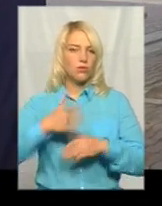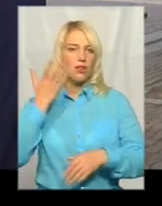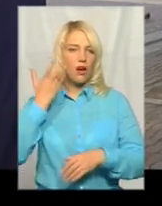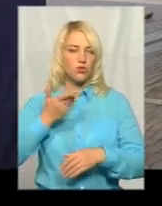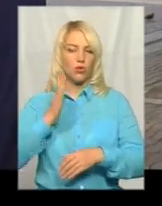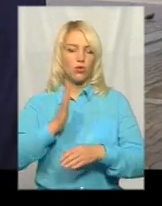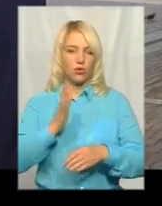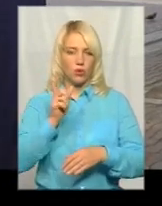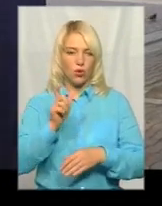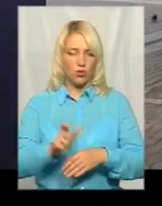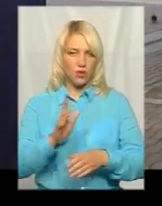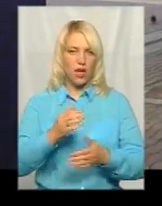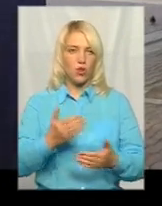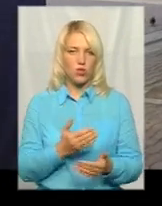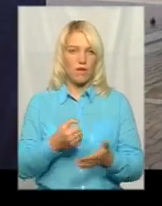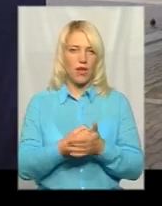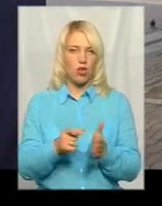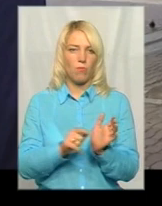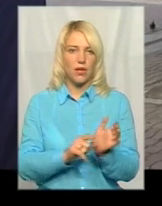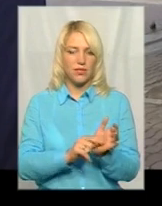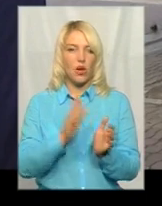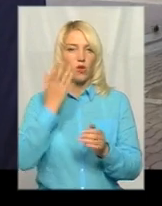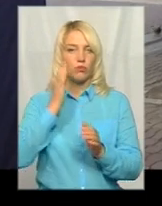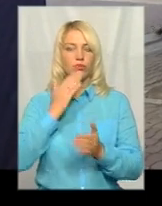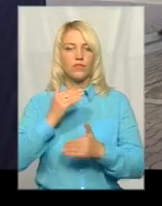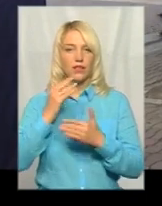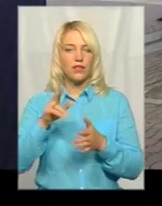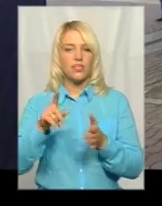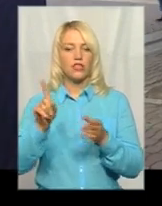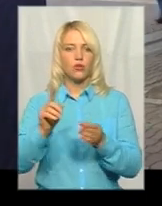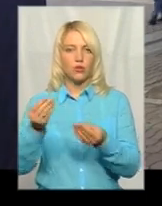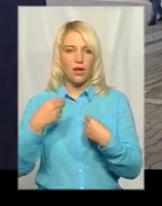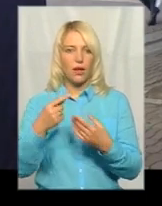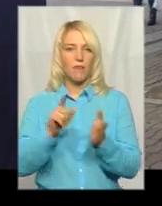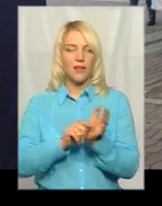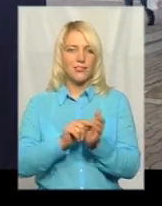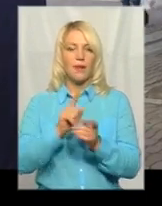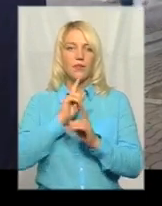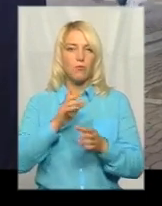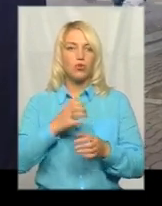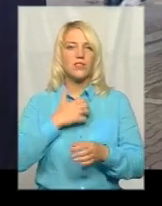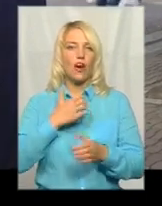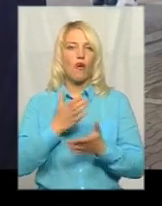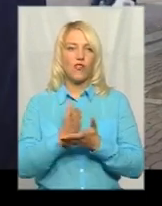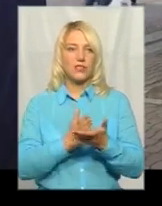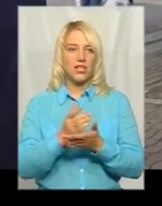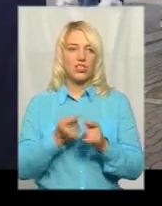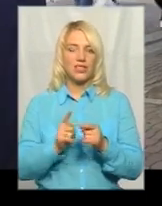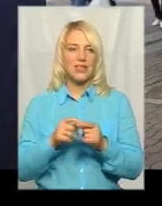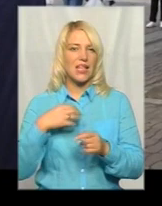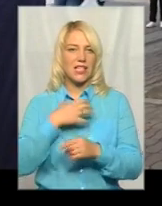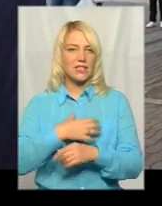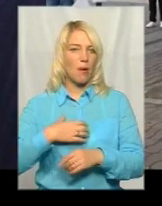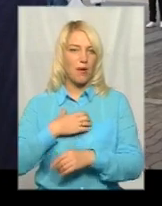того пенсійного віку, коли необхідно їй буде звертатися за призначення пенсії, вона не буде мати необхідного страхового стажу. І це сам перед